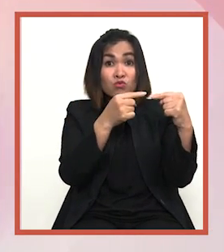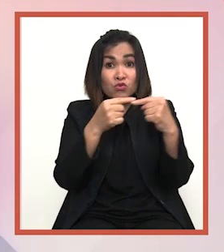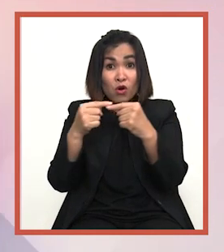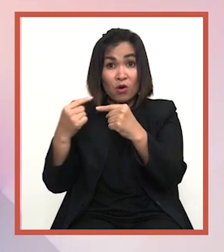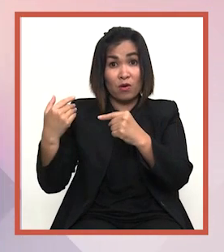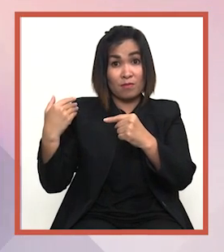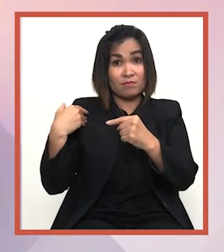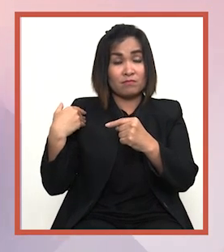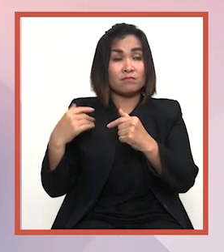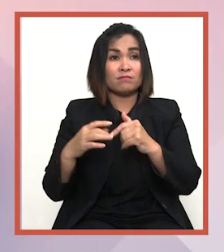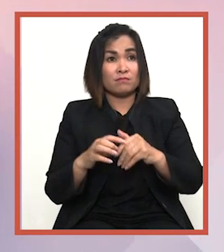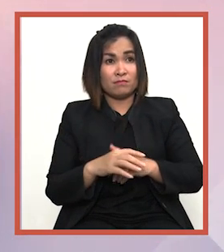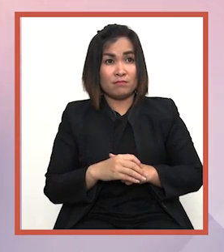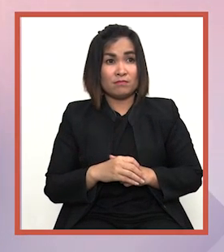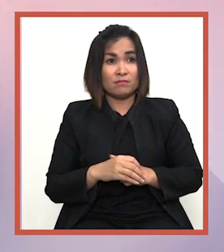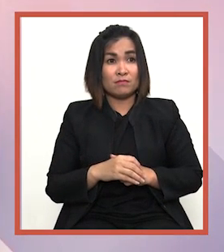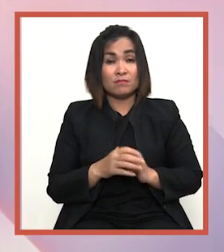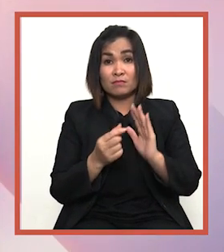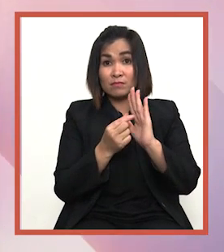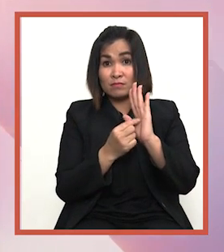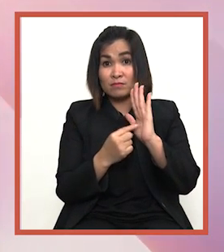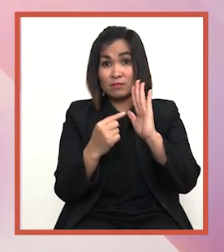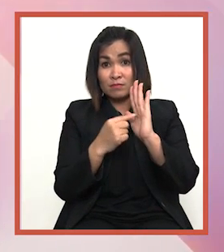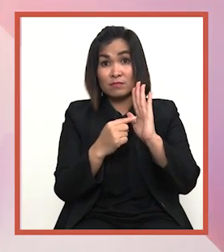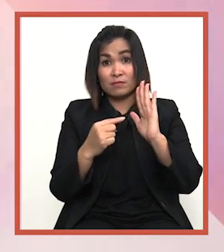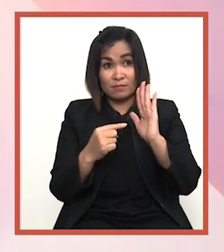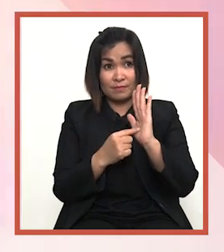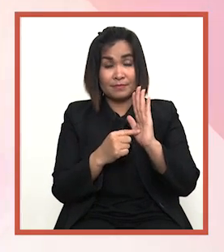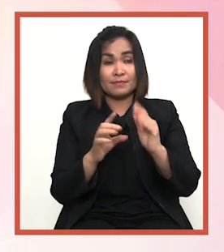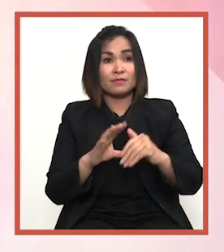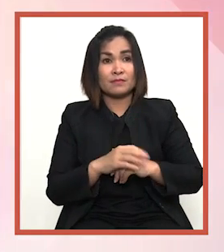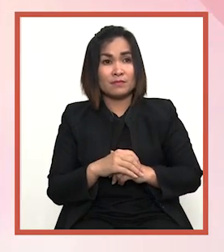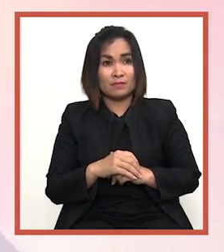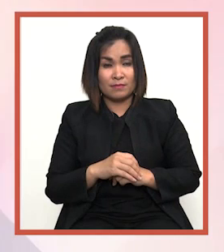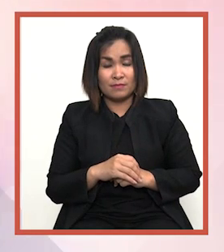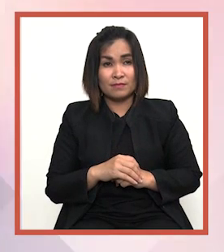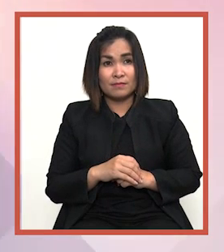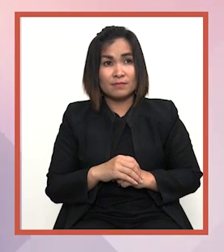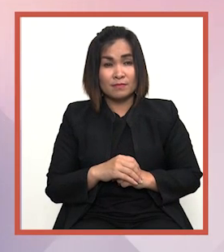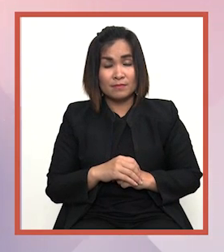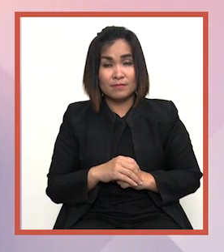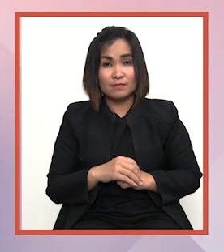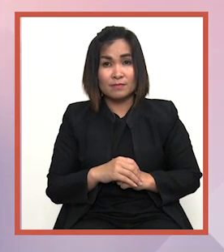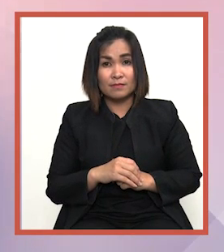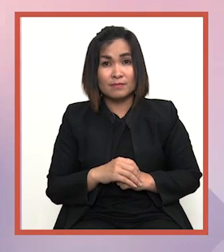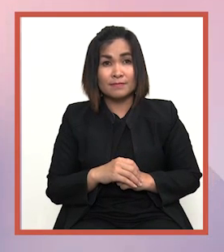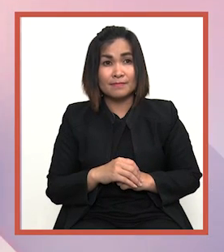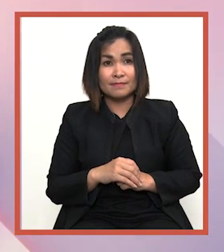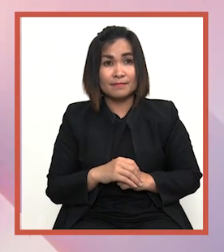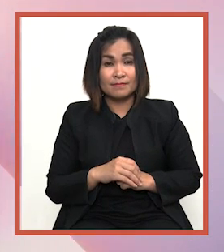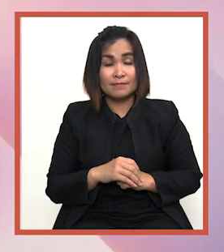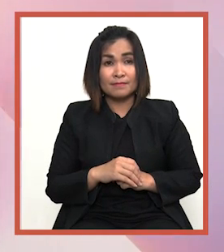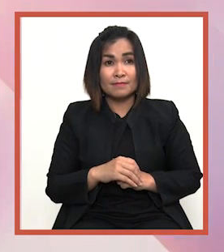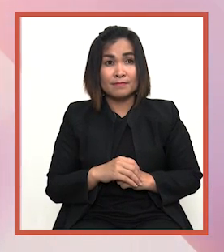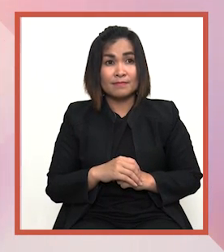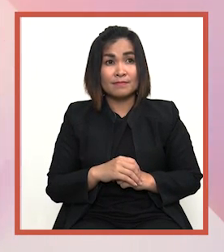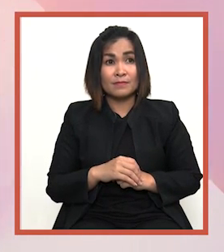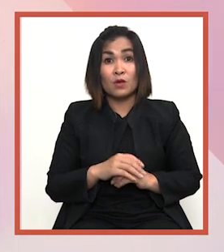ช์